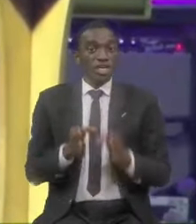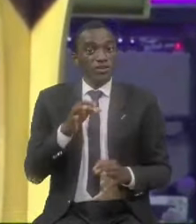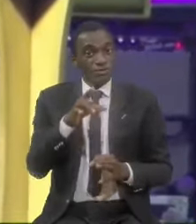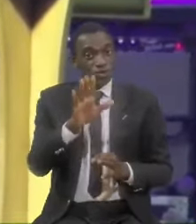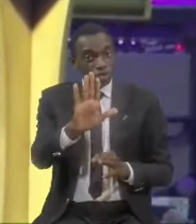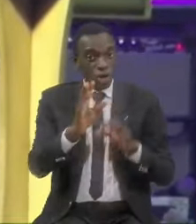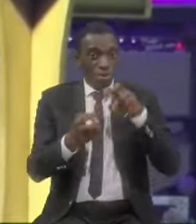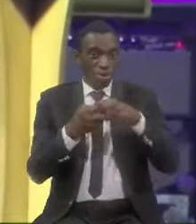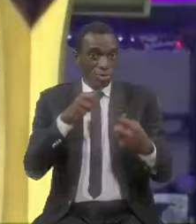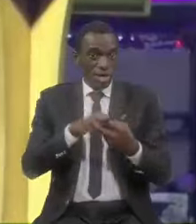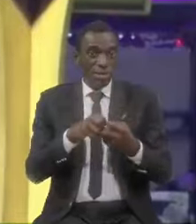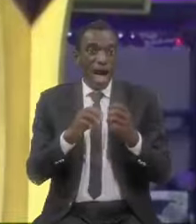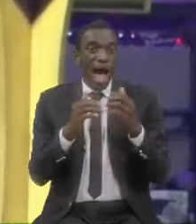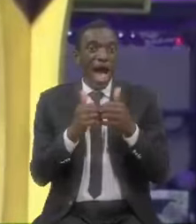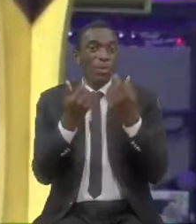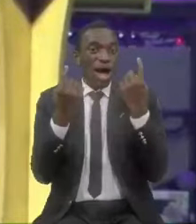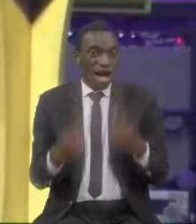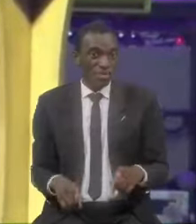Si votre problème est venu,